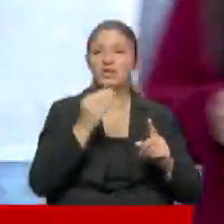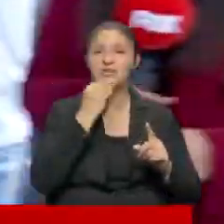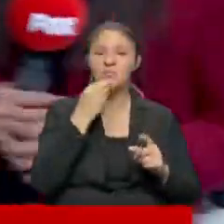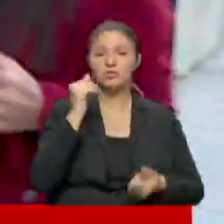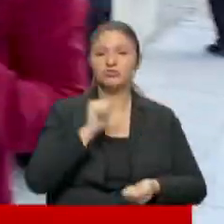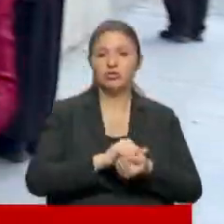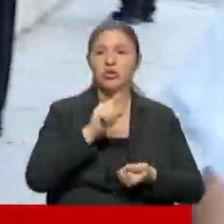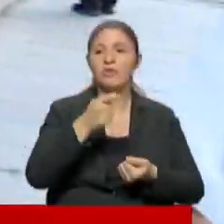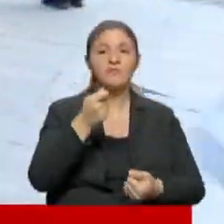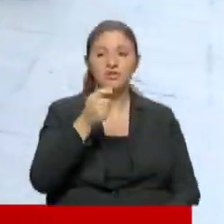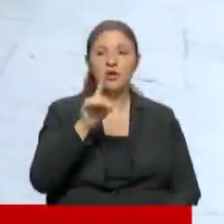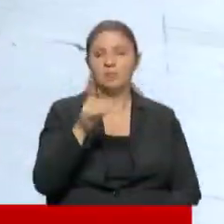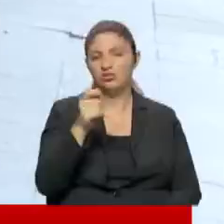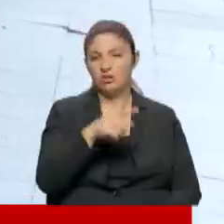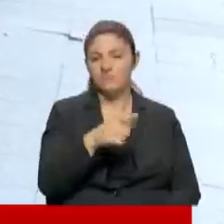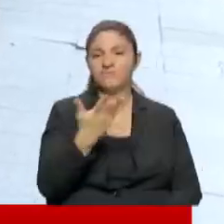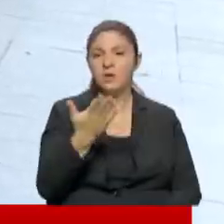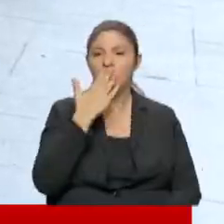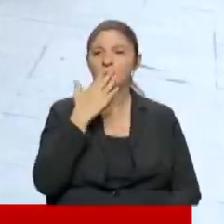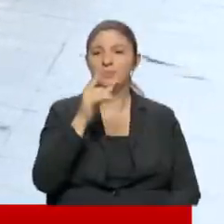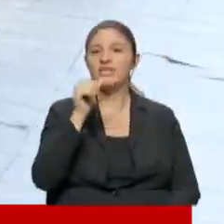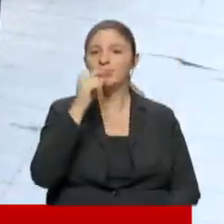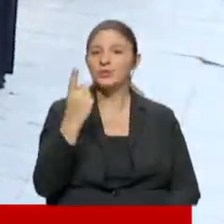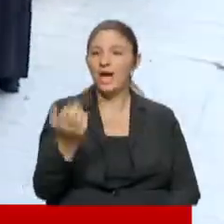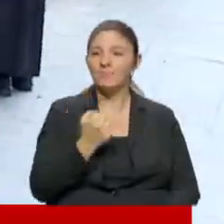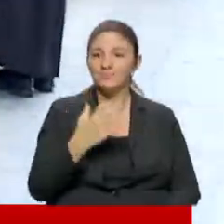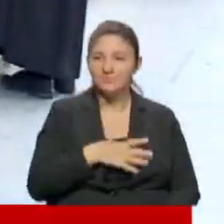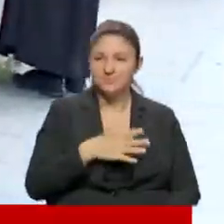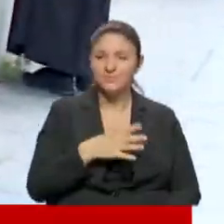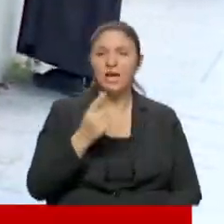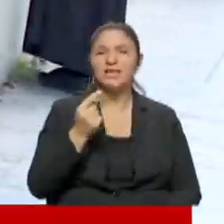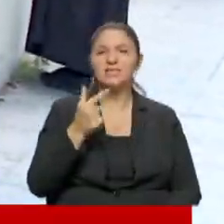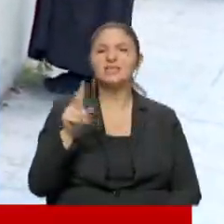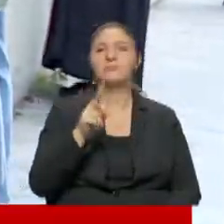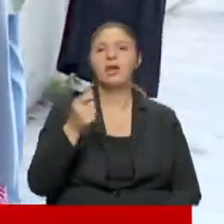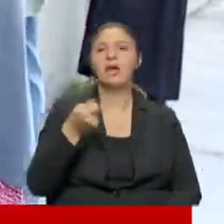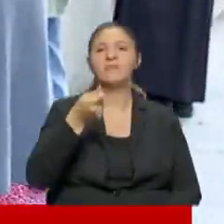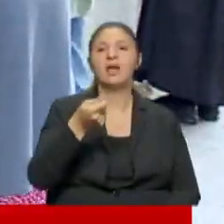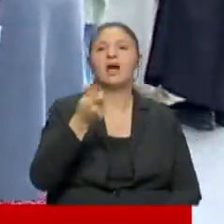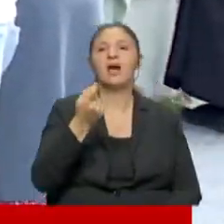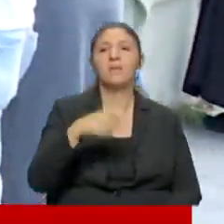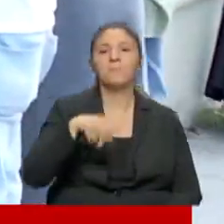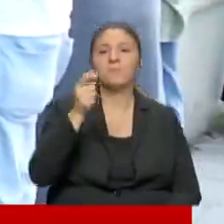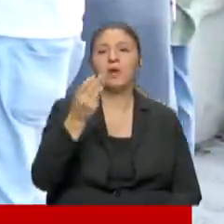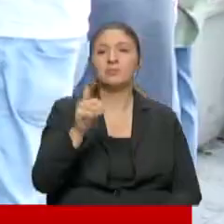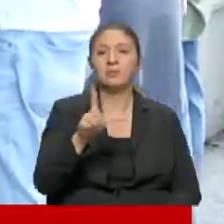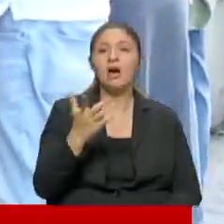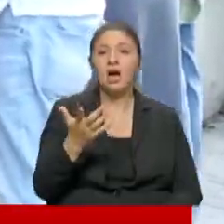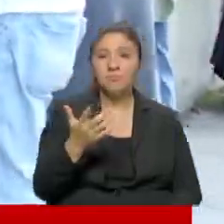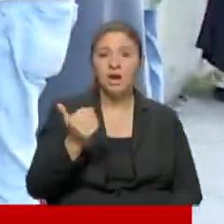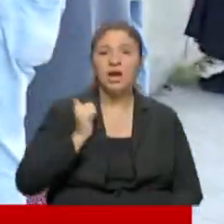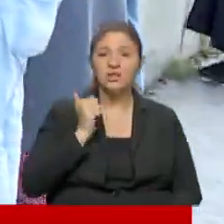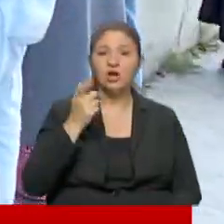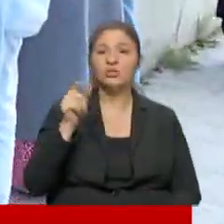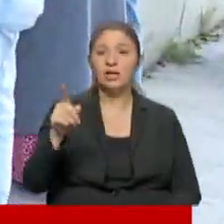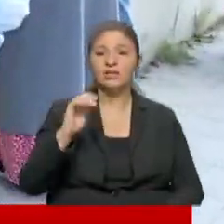yiyecek tost, onun da fiyatı 15 lira. Öğrenci yanına bir de içecek almak isterse en az 20 lira harçlı olması gerekiyor. Ancak asgari